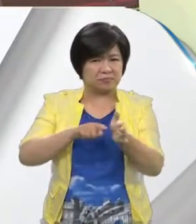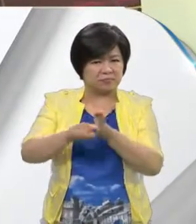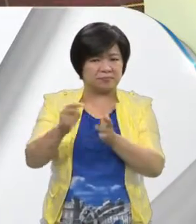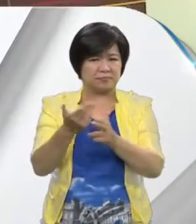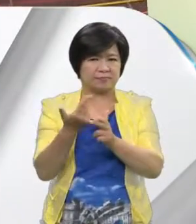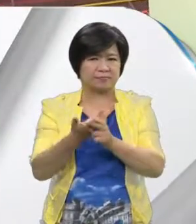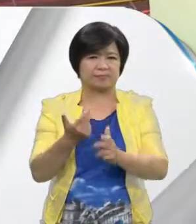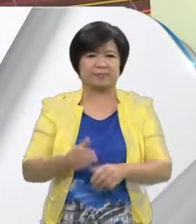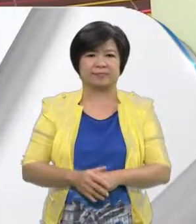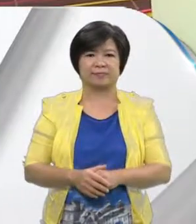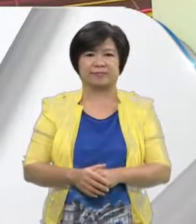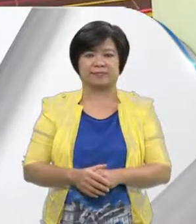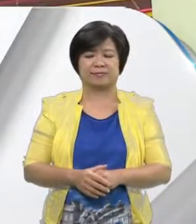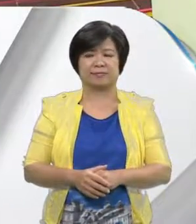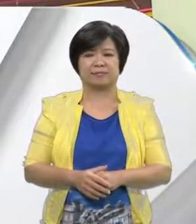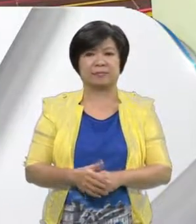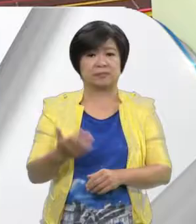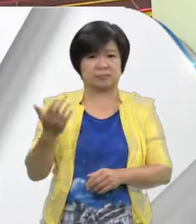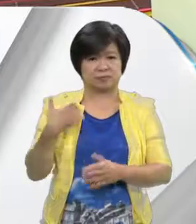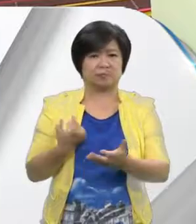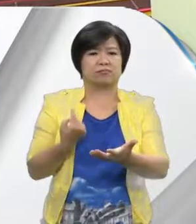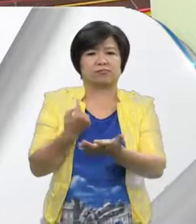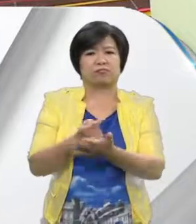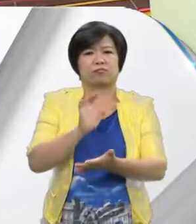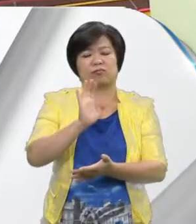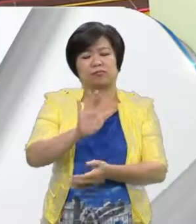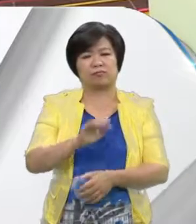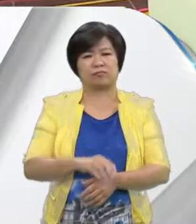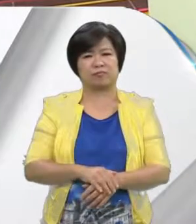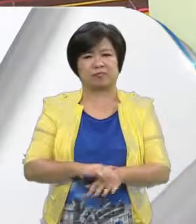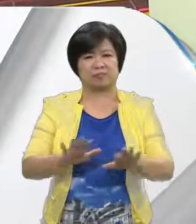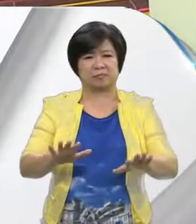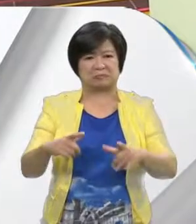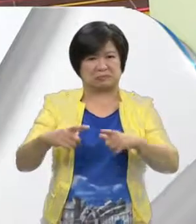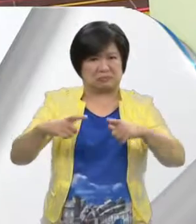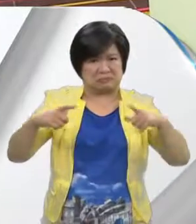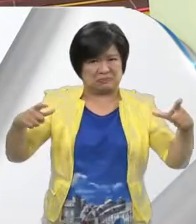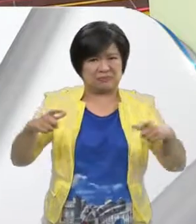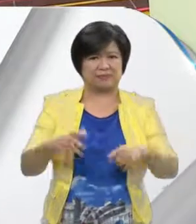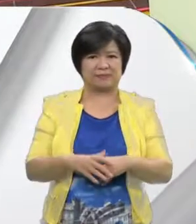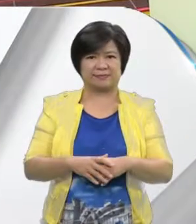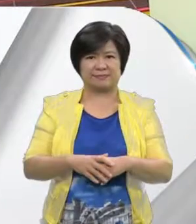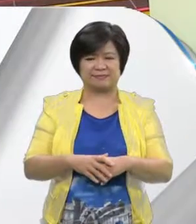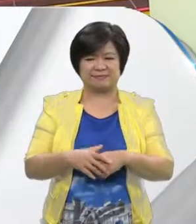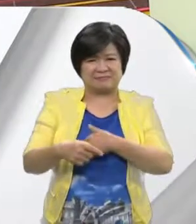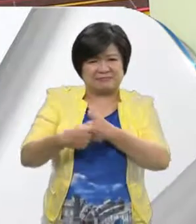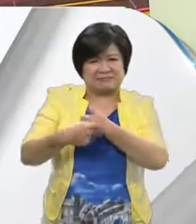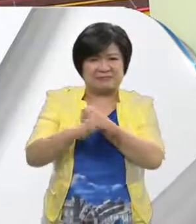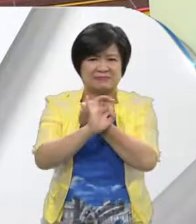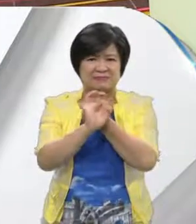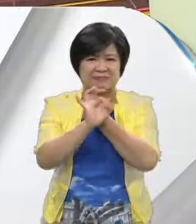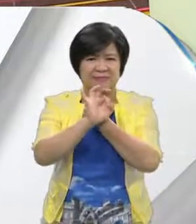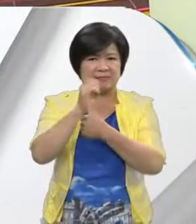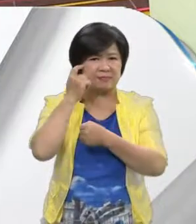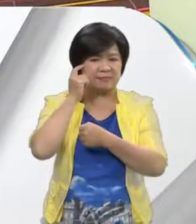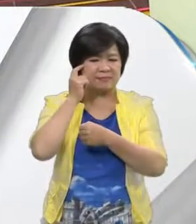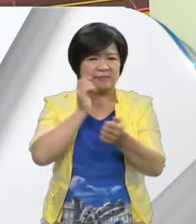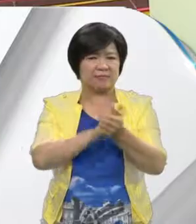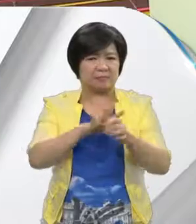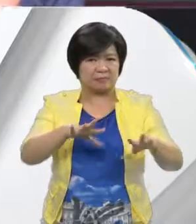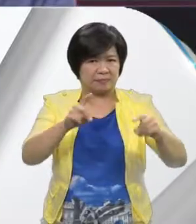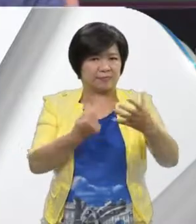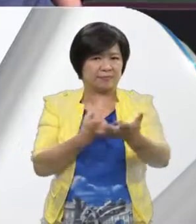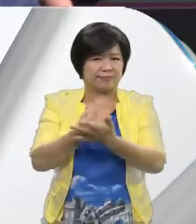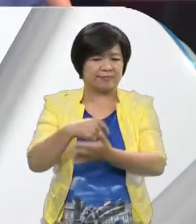就是因为之前已经参加过这样的活动，然后这次更大型，想要挑战自己，然后帮助其他第一次参加的同学